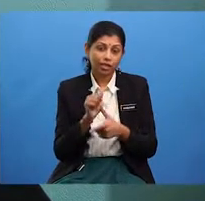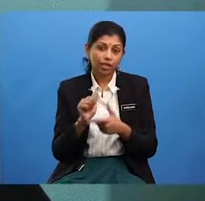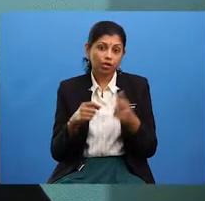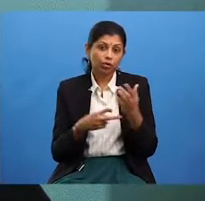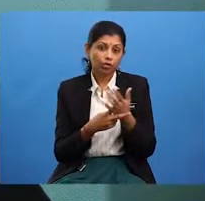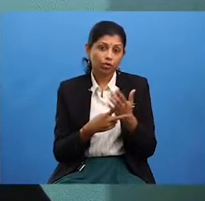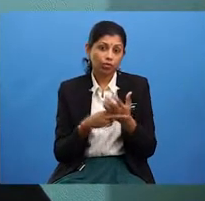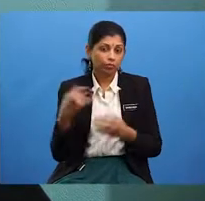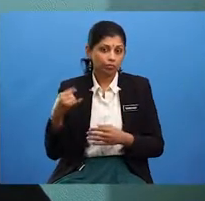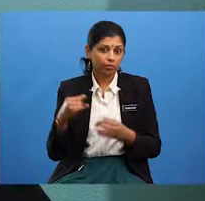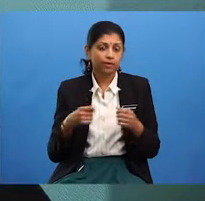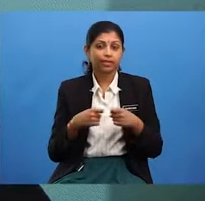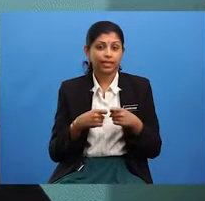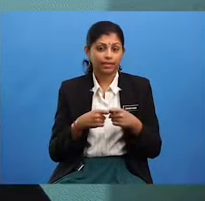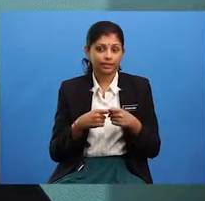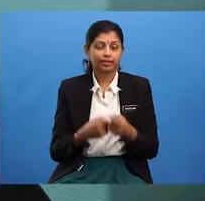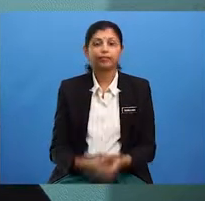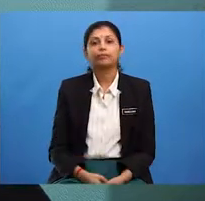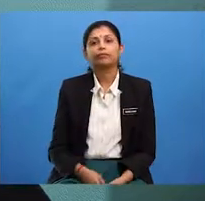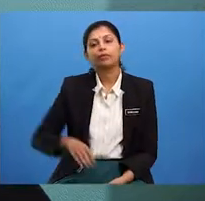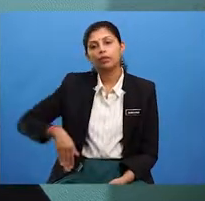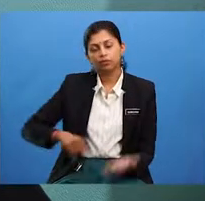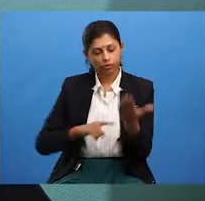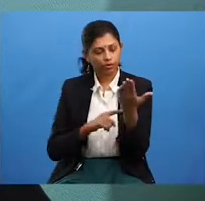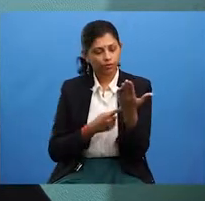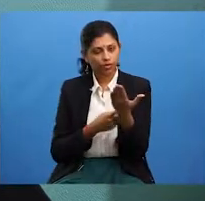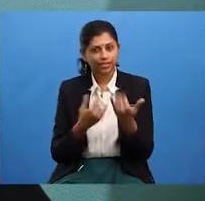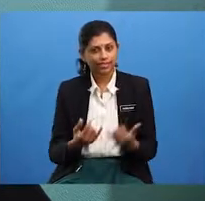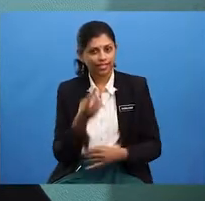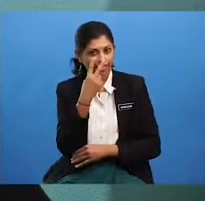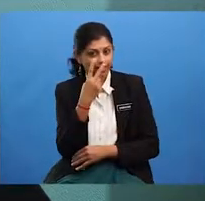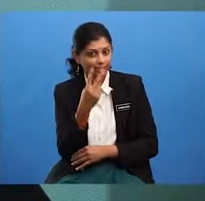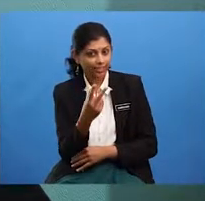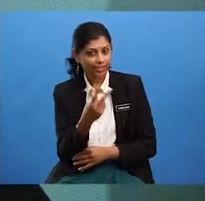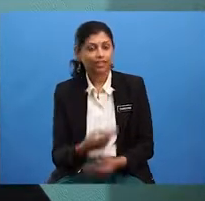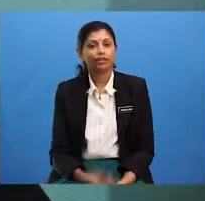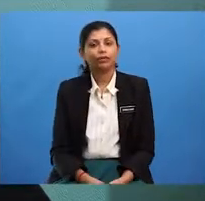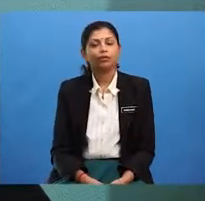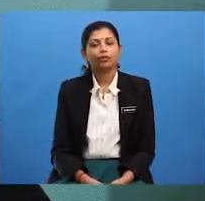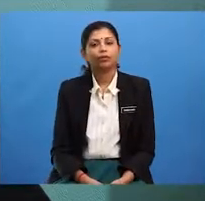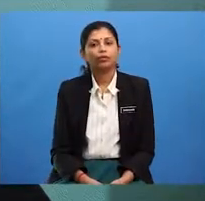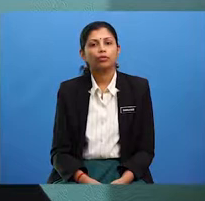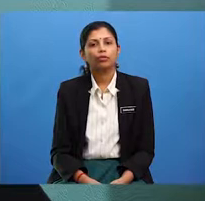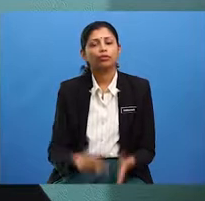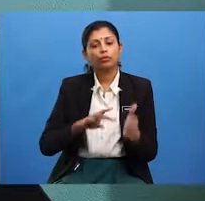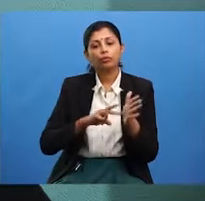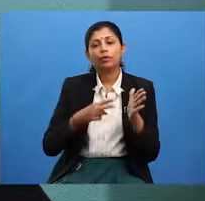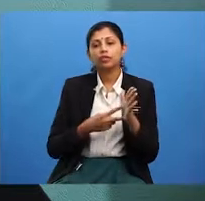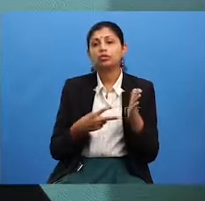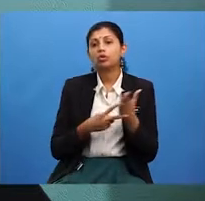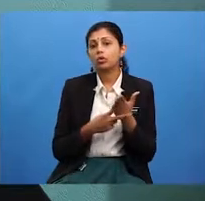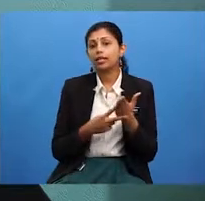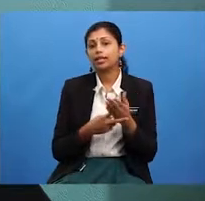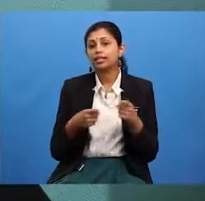elektrik. Sebelum kita memulakan uji kaji, mari kita ulang kaji istilah